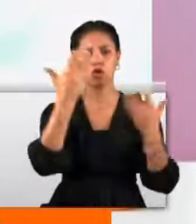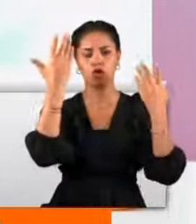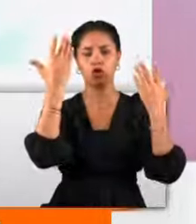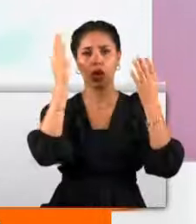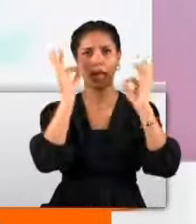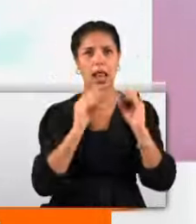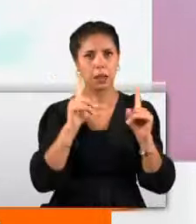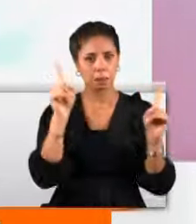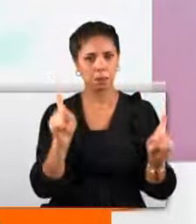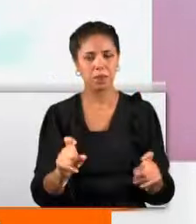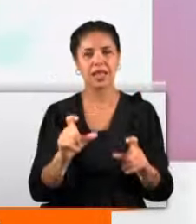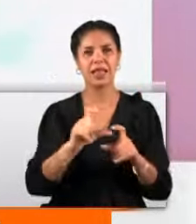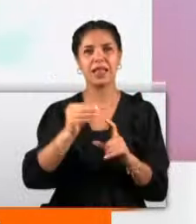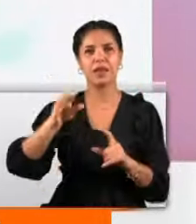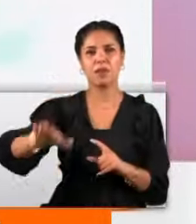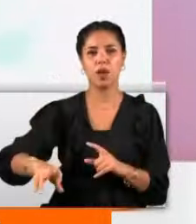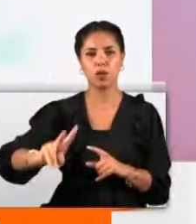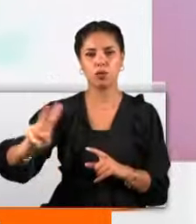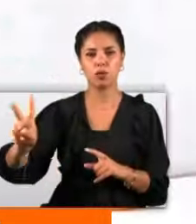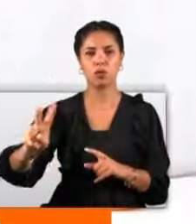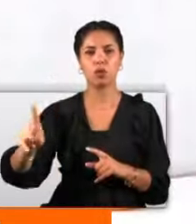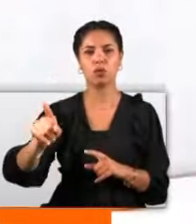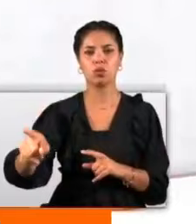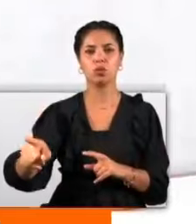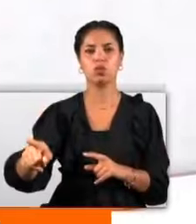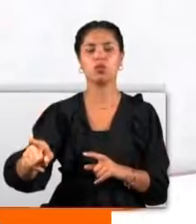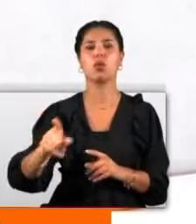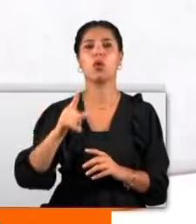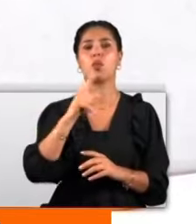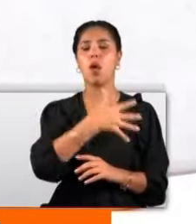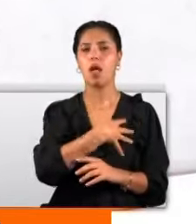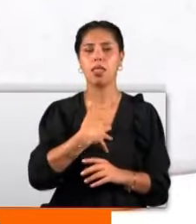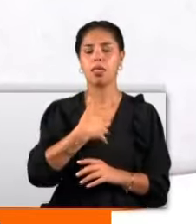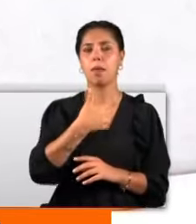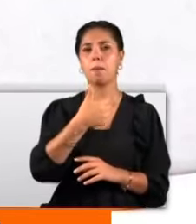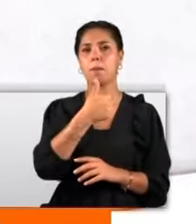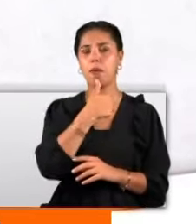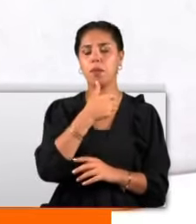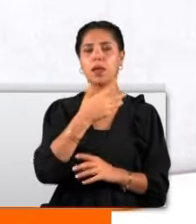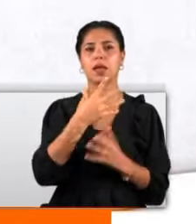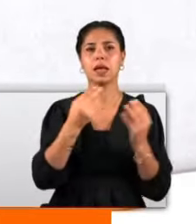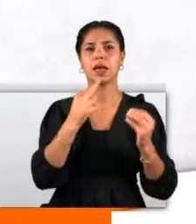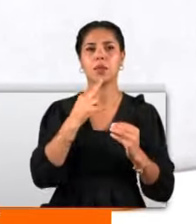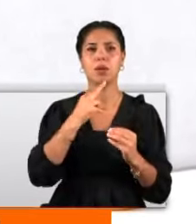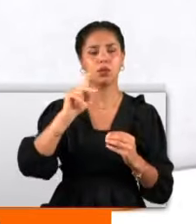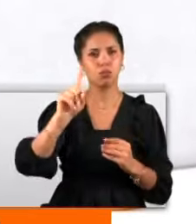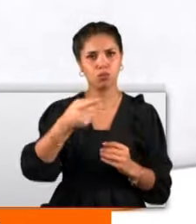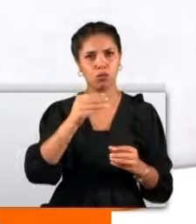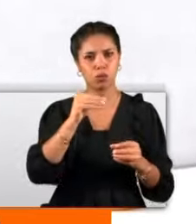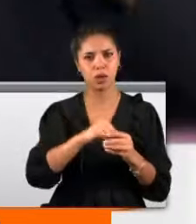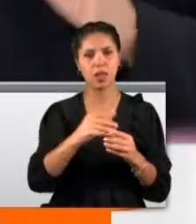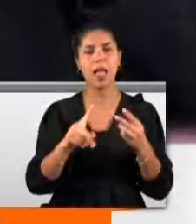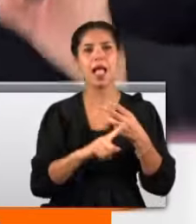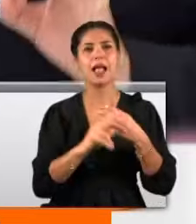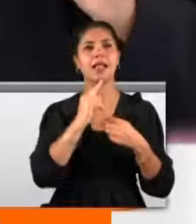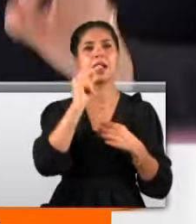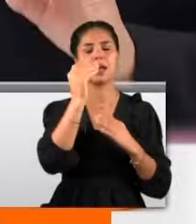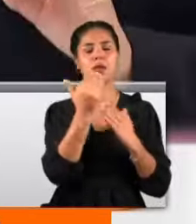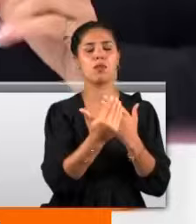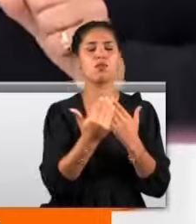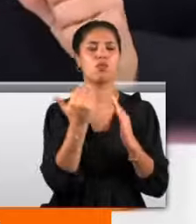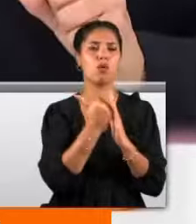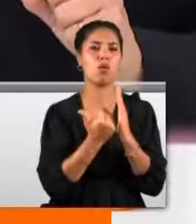Sevda Yılmaz 6 Eylül günü ortadan kayboldu. Annesi ve babası kayıp kızın bulunması için Esra Erol'dan yardım istedi. O günü anlatıyor